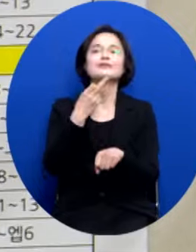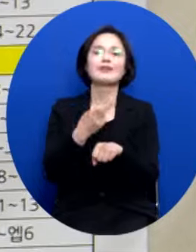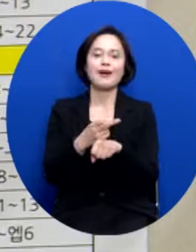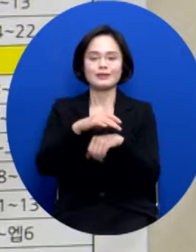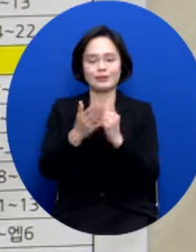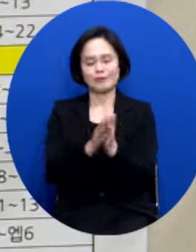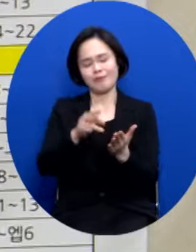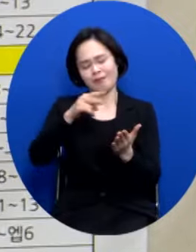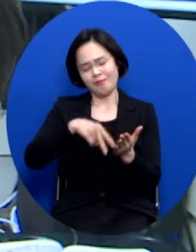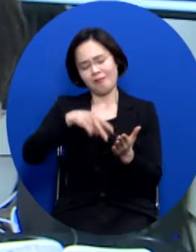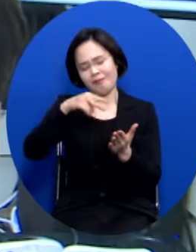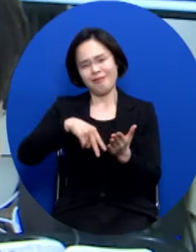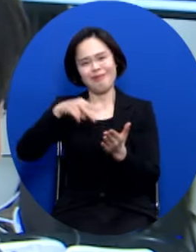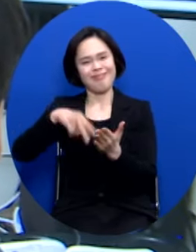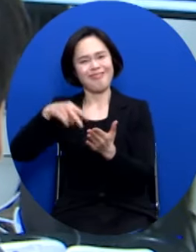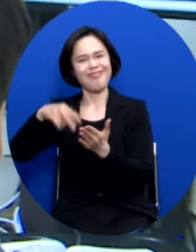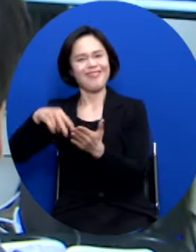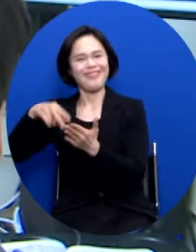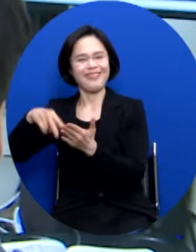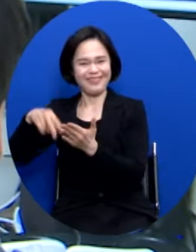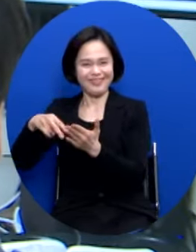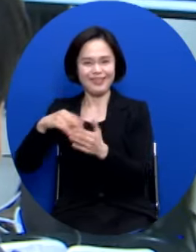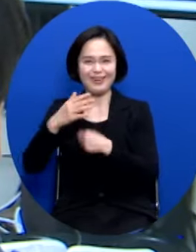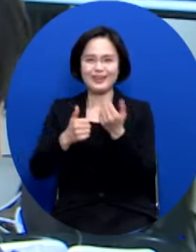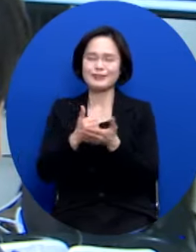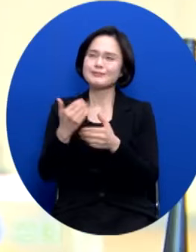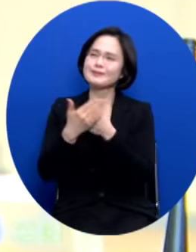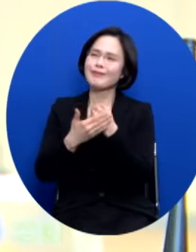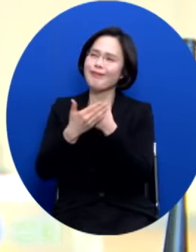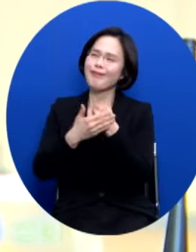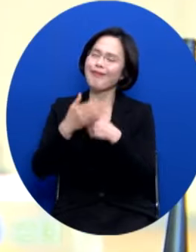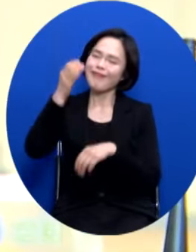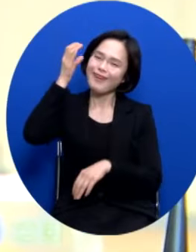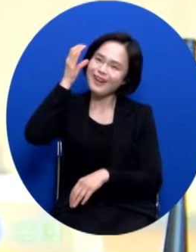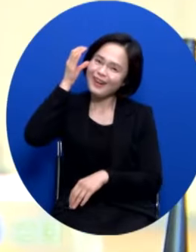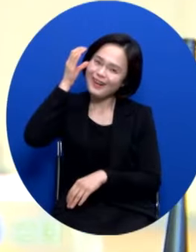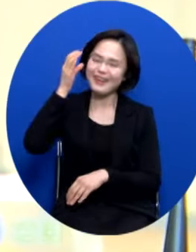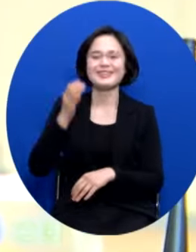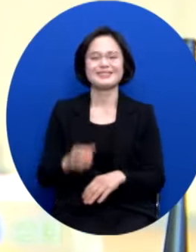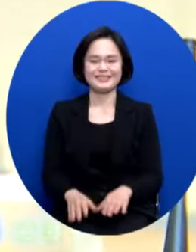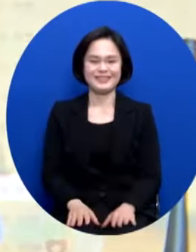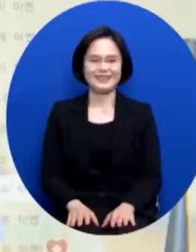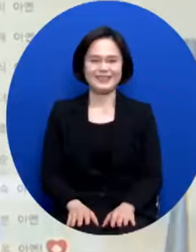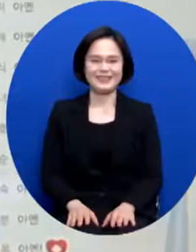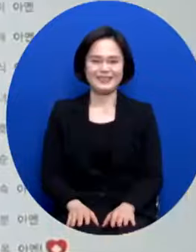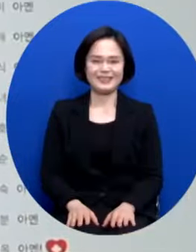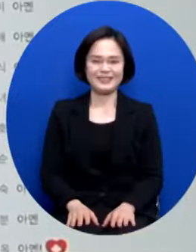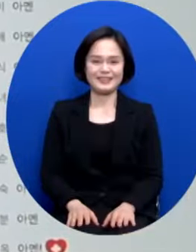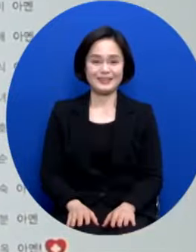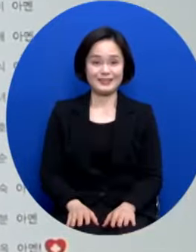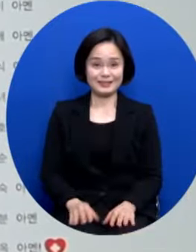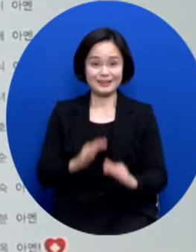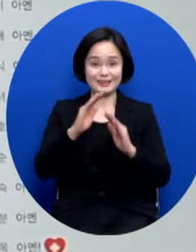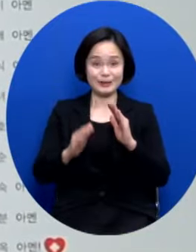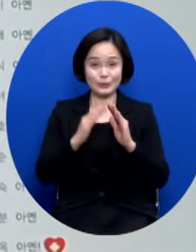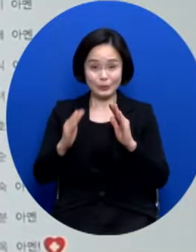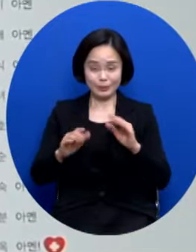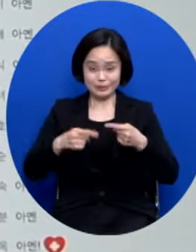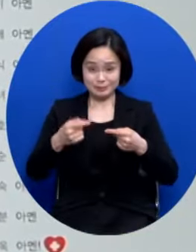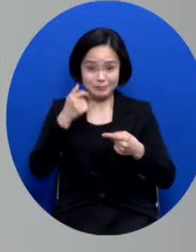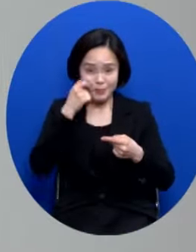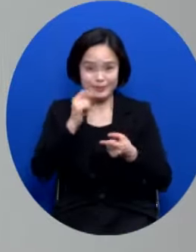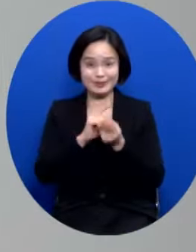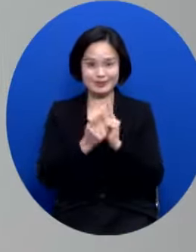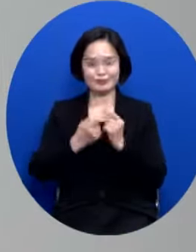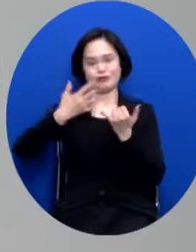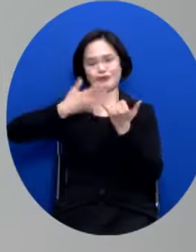은혜를 기대했습니다. 현장에 참석하지 못한 성도들도 유튜브 생중계를 통해 함께 성경을 읽으며 하나님께